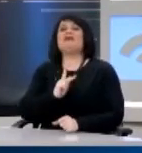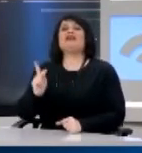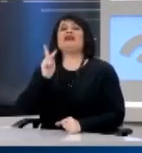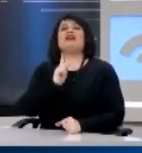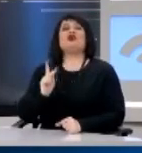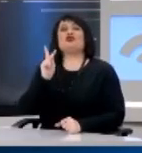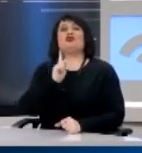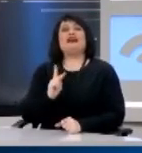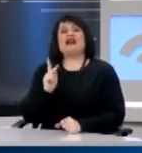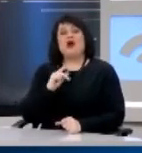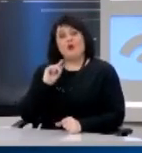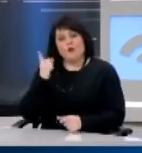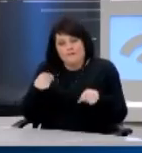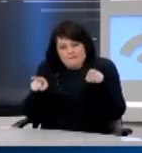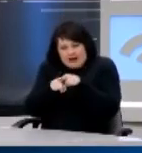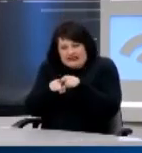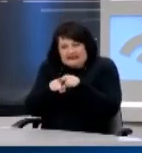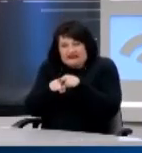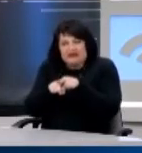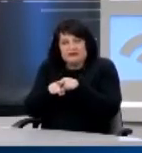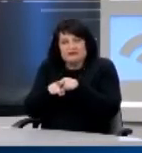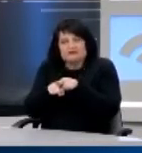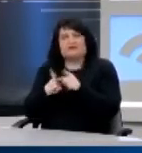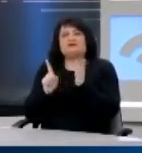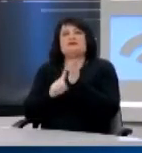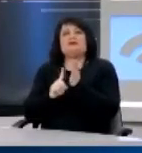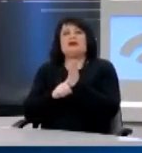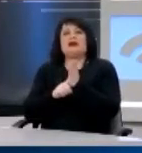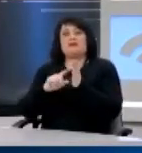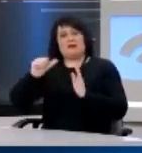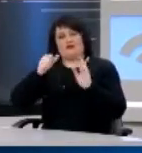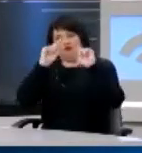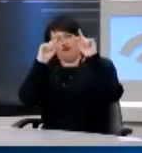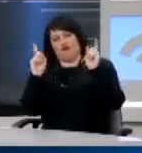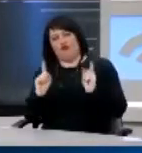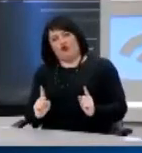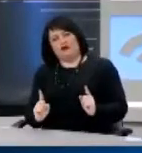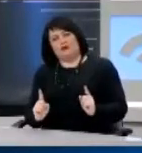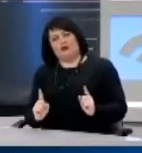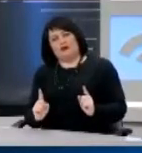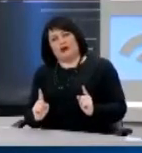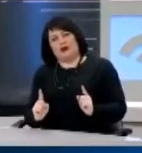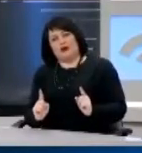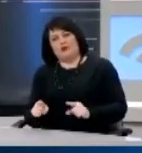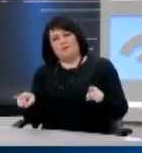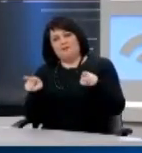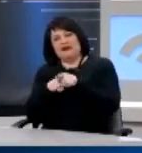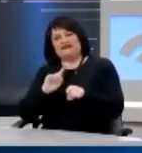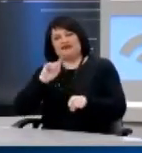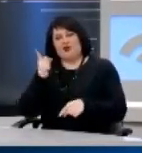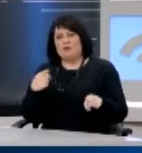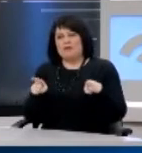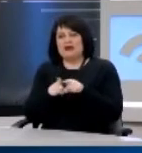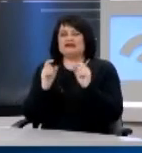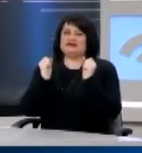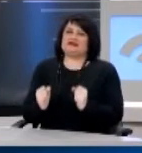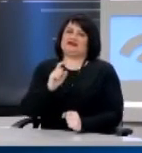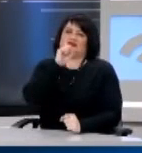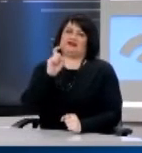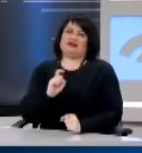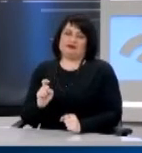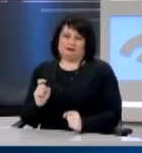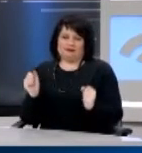και αλληλεγγύης, για μια χώρα που θα πρέπει να αγκαλιάζει τον πλούτο των παραδόσεων και των διαφορετικών καταγωγών. Για την